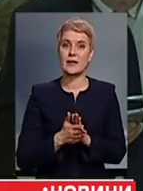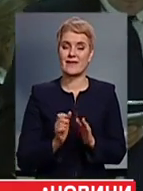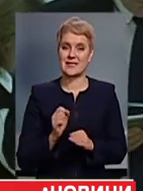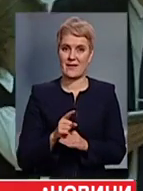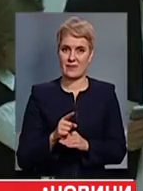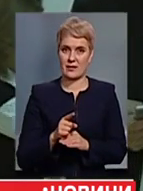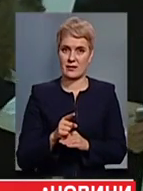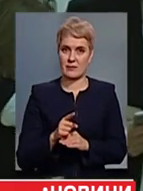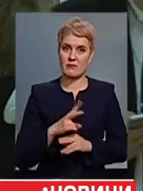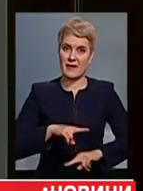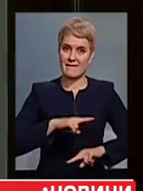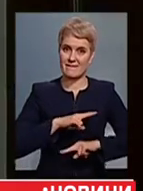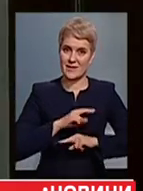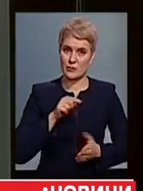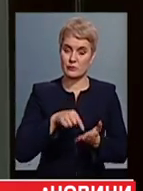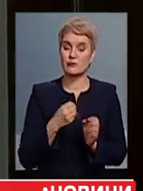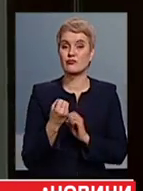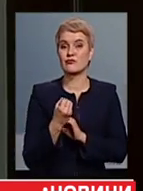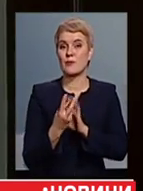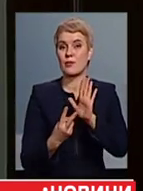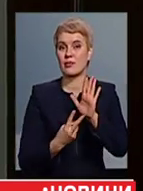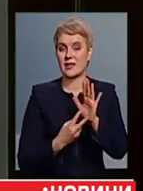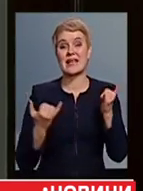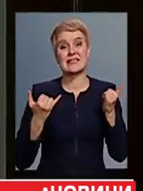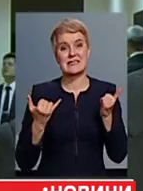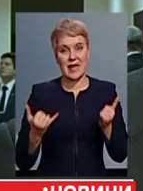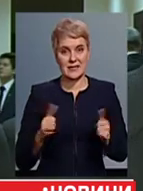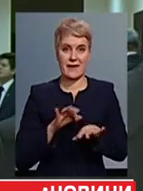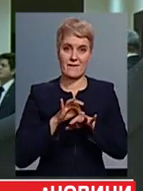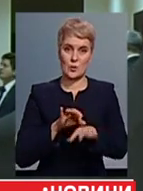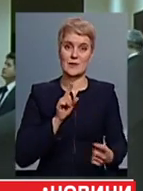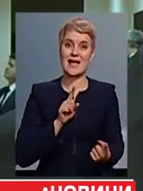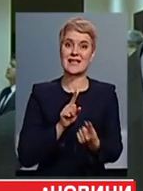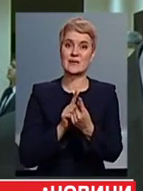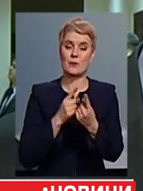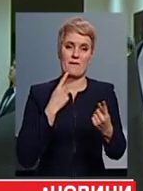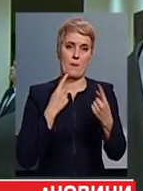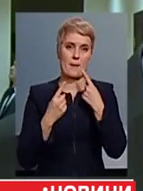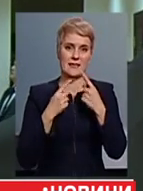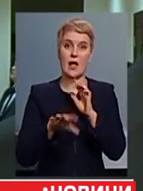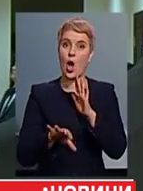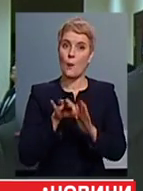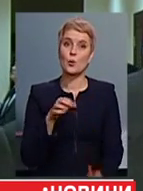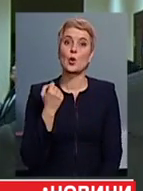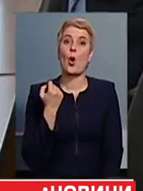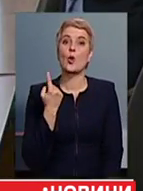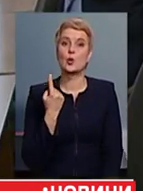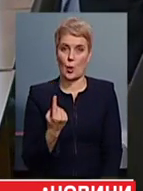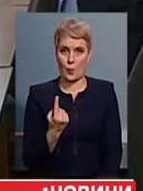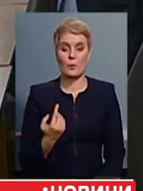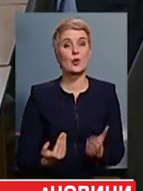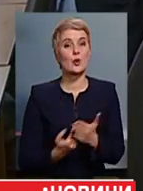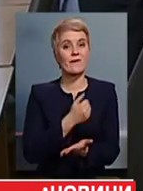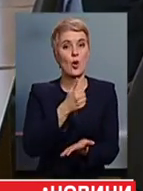фінішу дійшло 17-ро. З ними комісія проводить співбесіди, обере одного. Голова Нацагентства з питань держслужби Костянтин Ващенко запевняє,